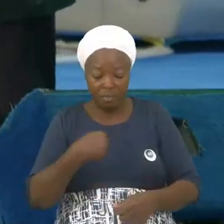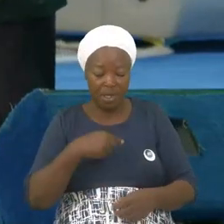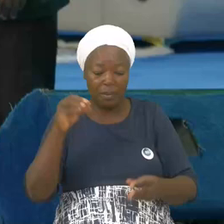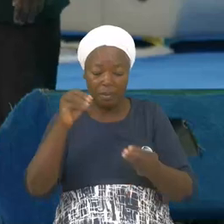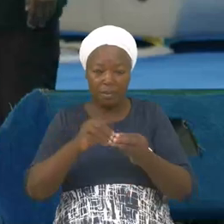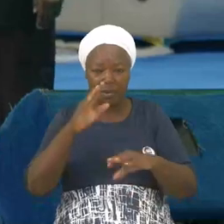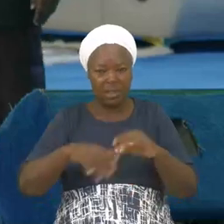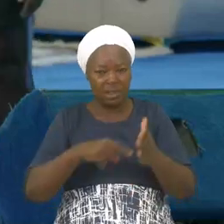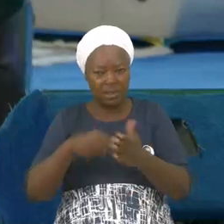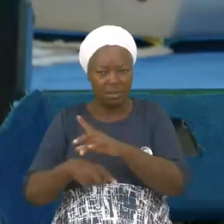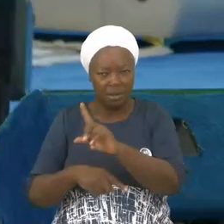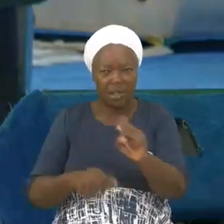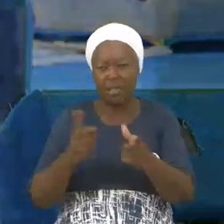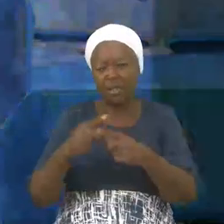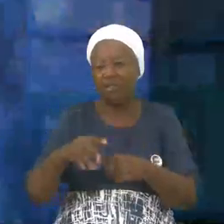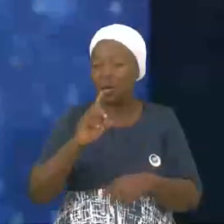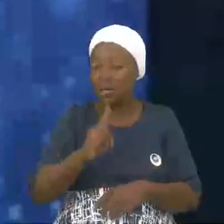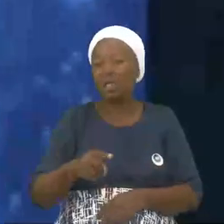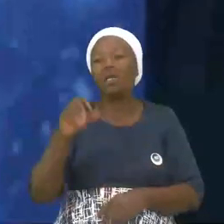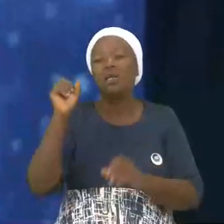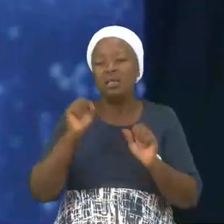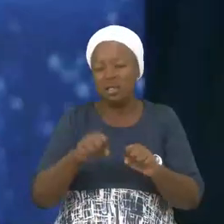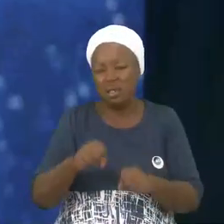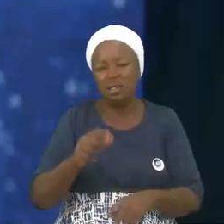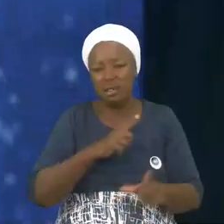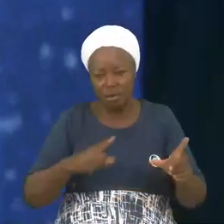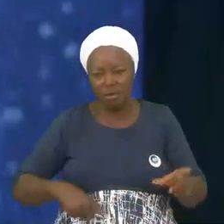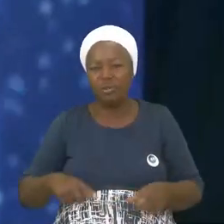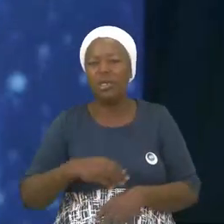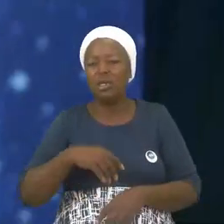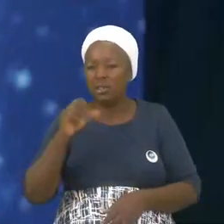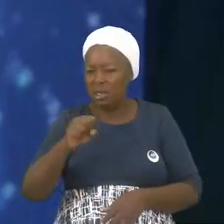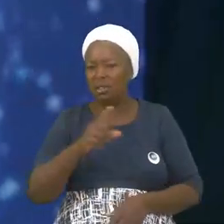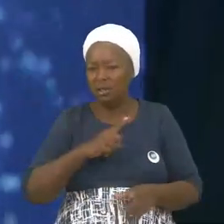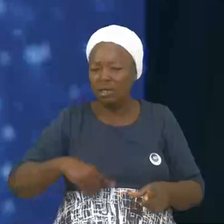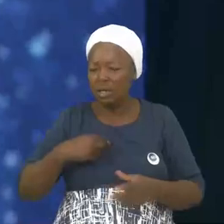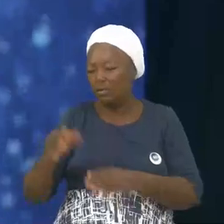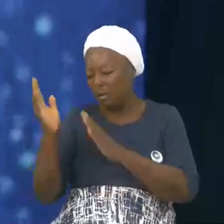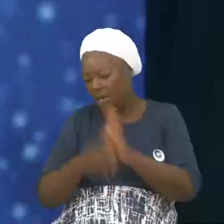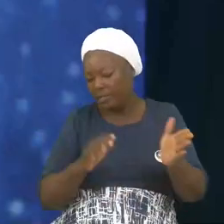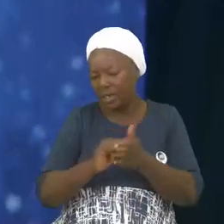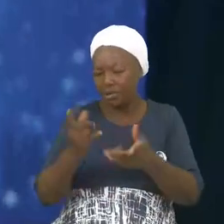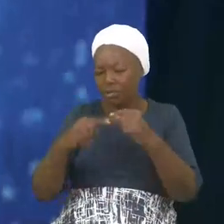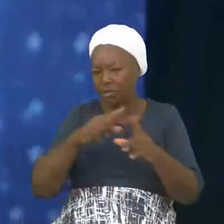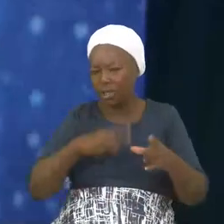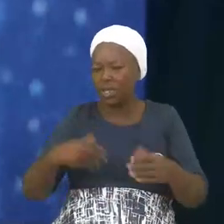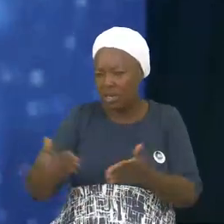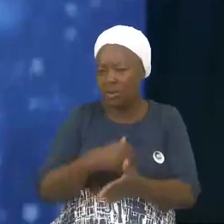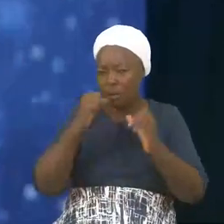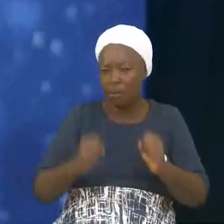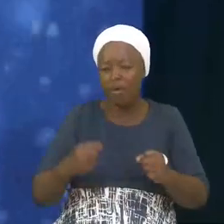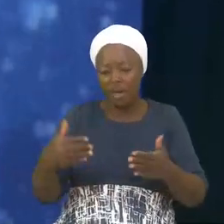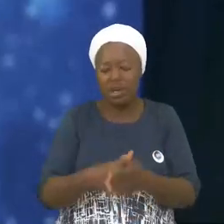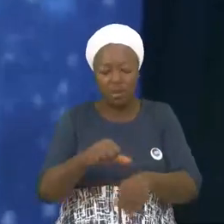Seigneur, le même-tu que tu m'aimes ceci. Tu dis oui, Seigneur, et tu abandonnes cela, et tu viens au